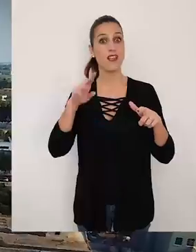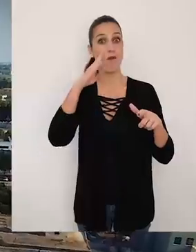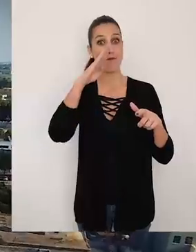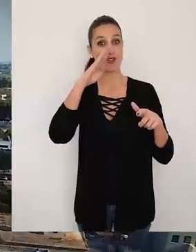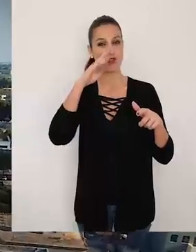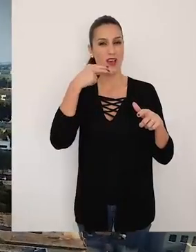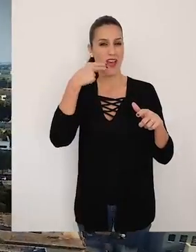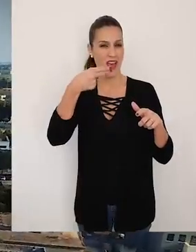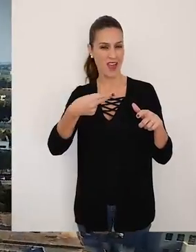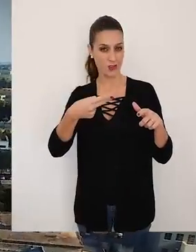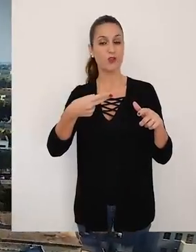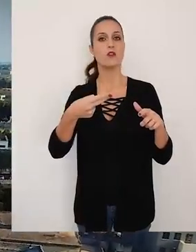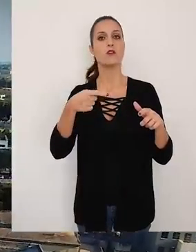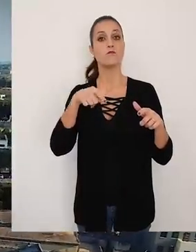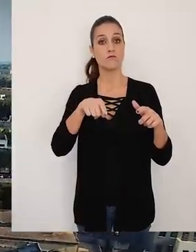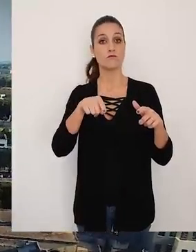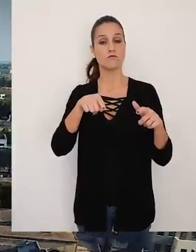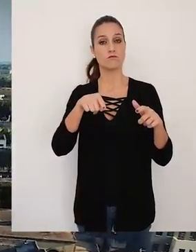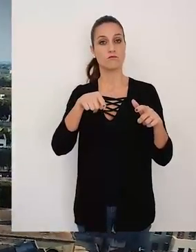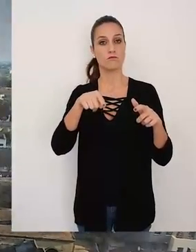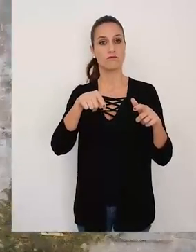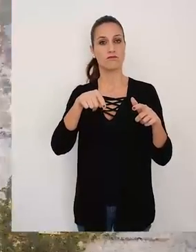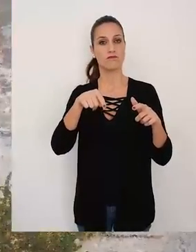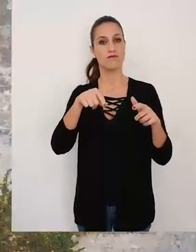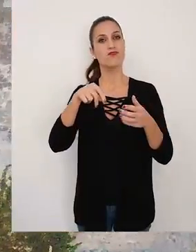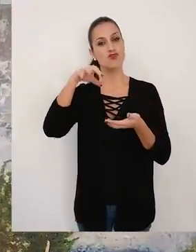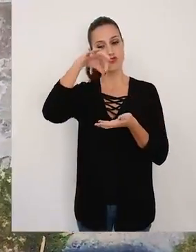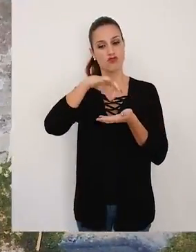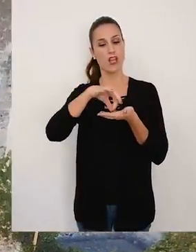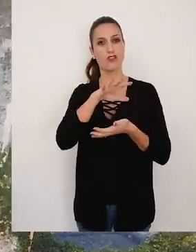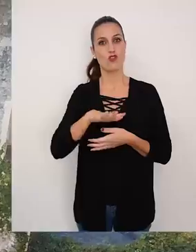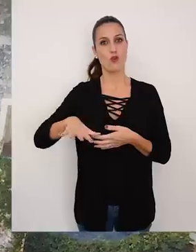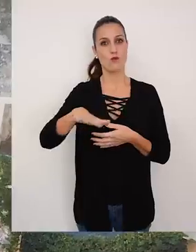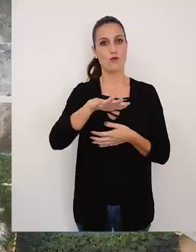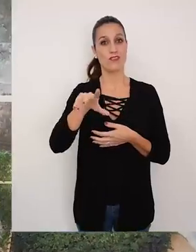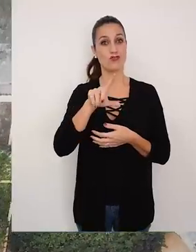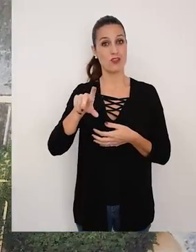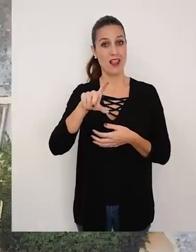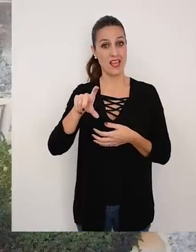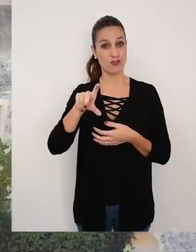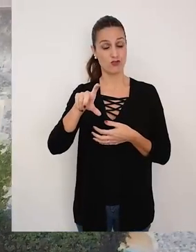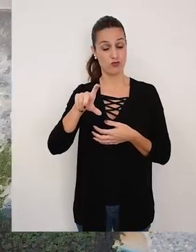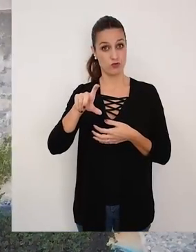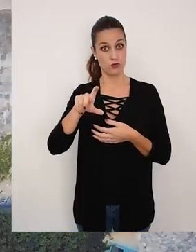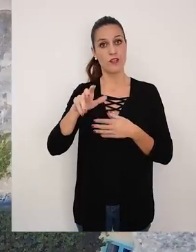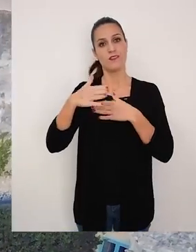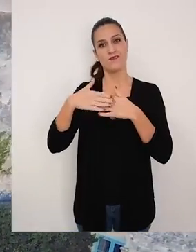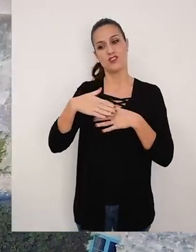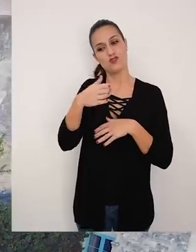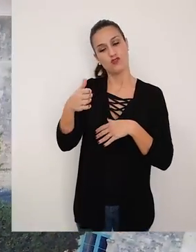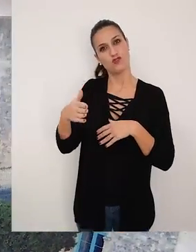La città di Poggiardo si colloca nel cuore della provincia di Lecce e si estende nell'entroterra adriatico della penisola